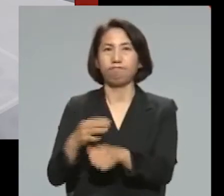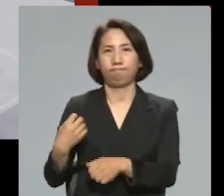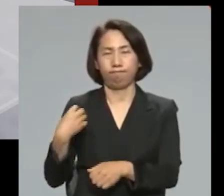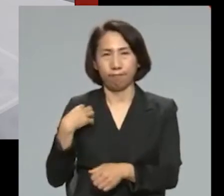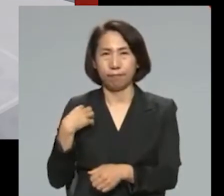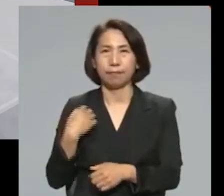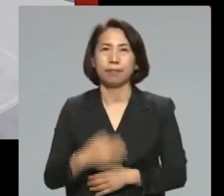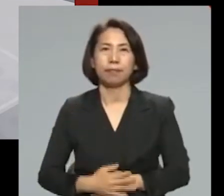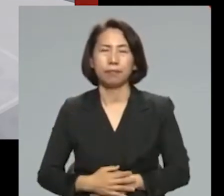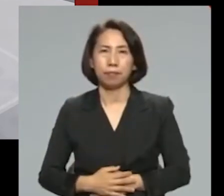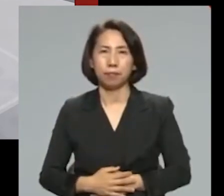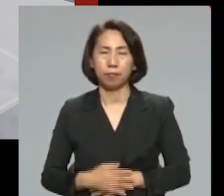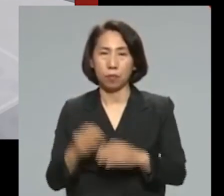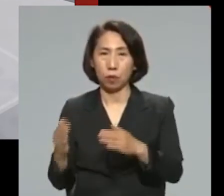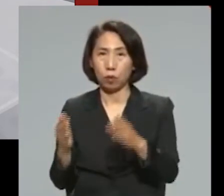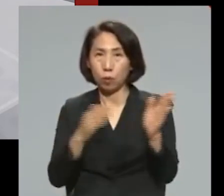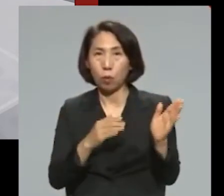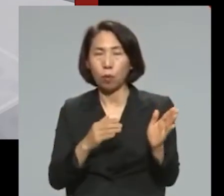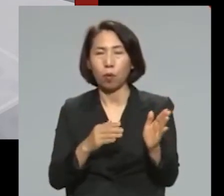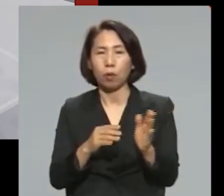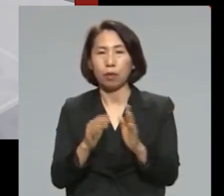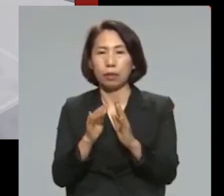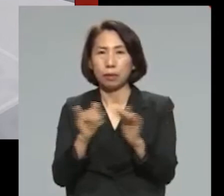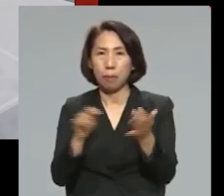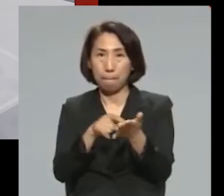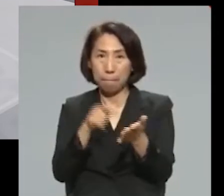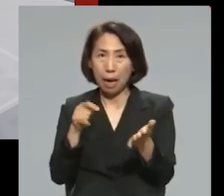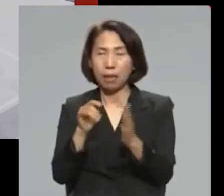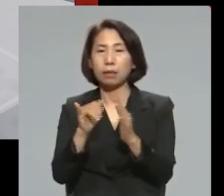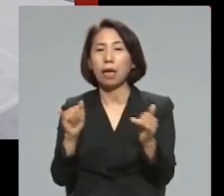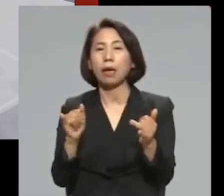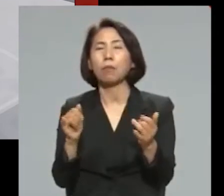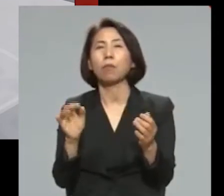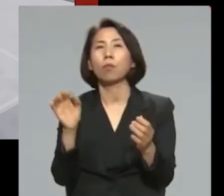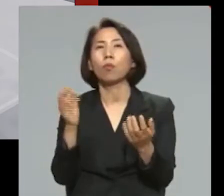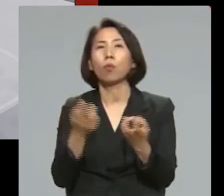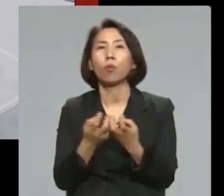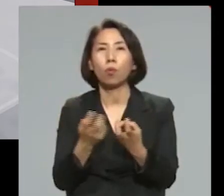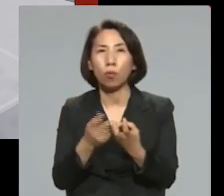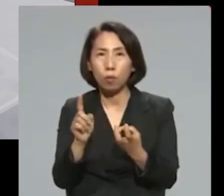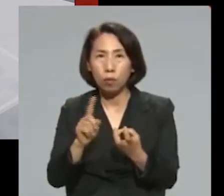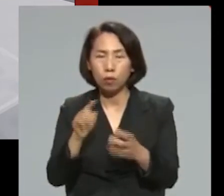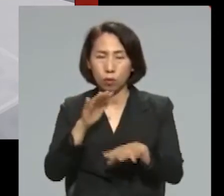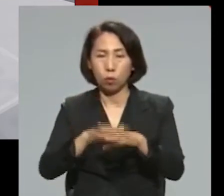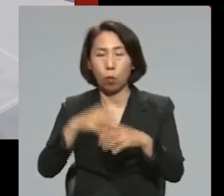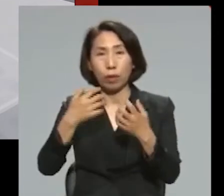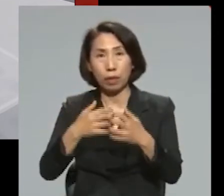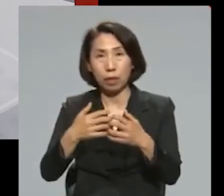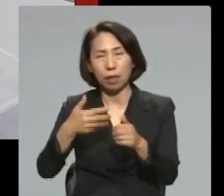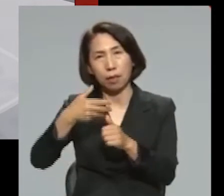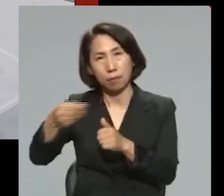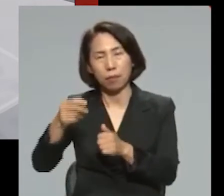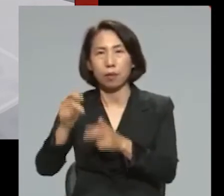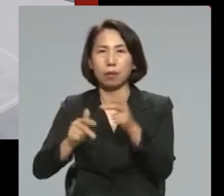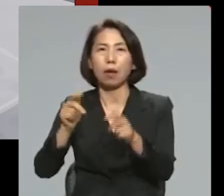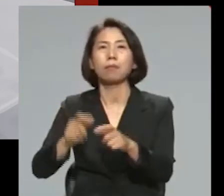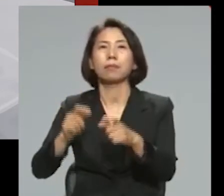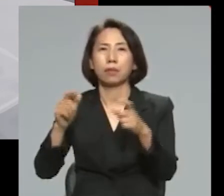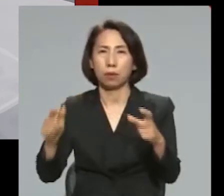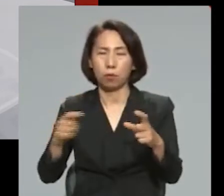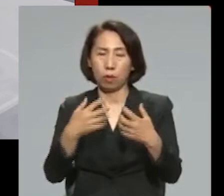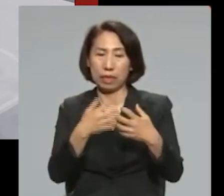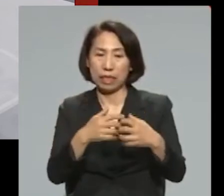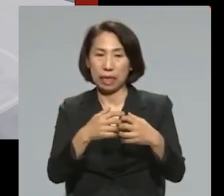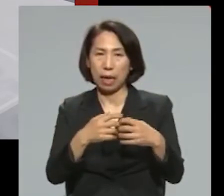합니다. 그리고 부족되는 인력 대처 방안으로는 농기계 임대 사업을 확대하고